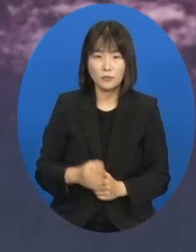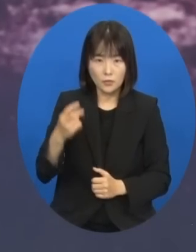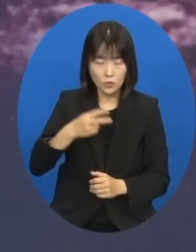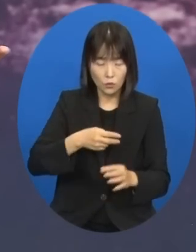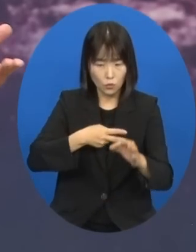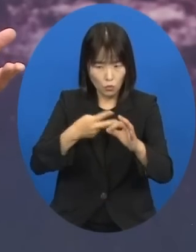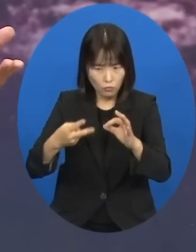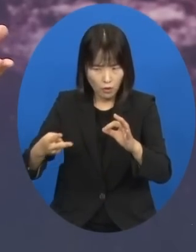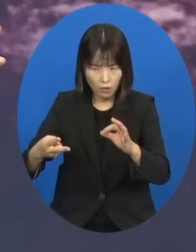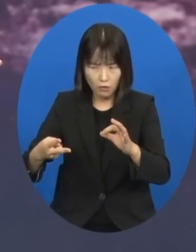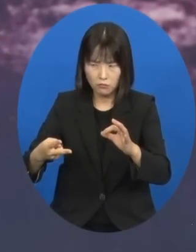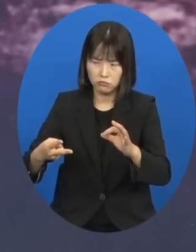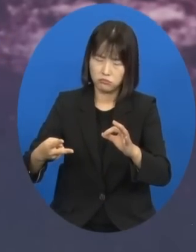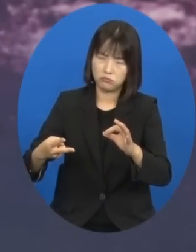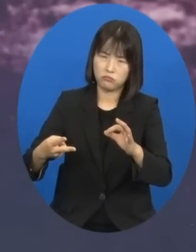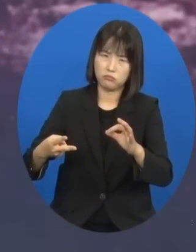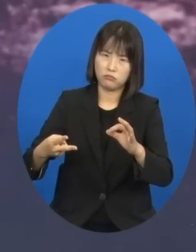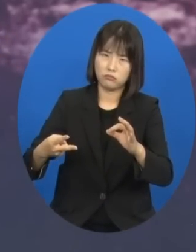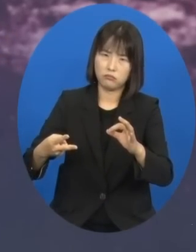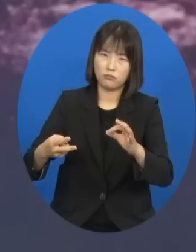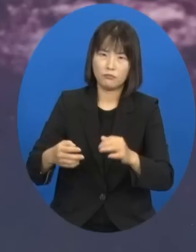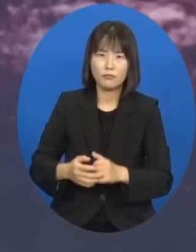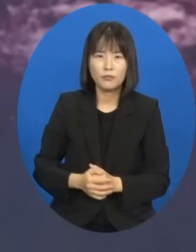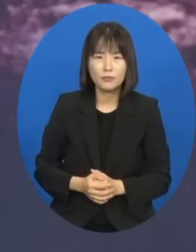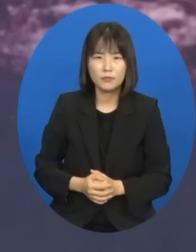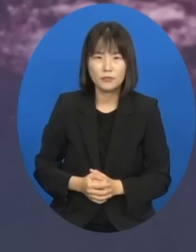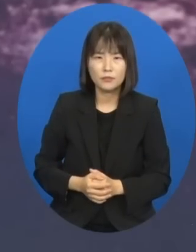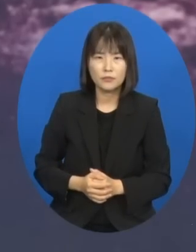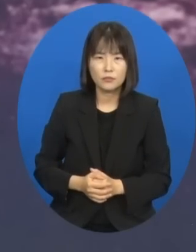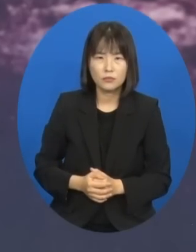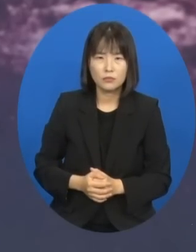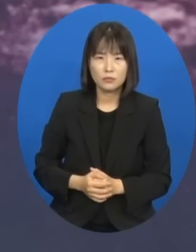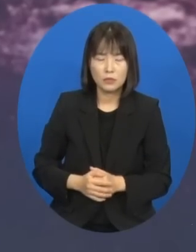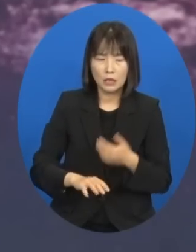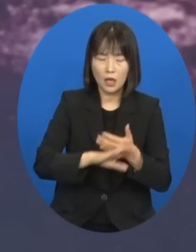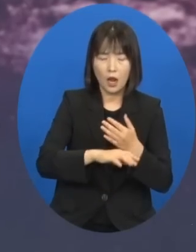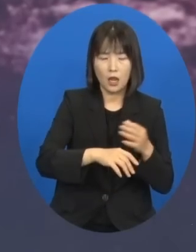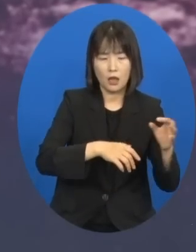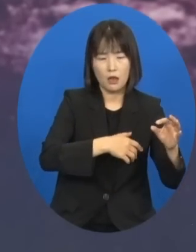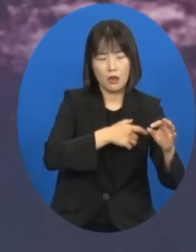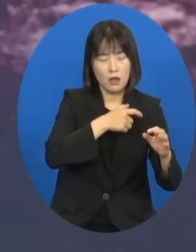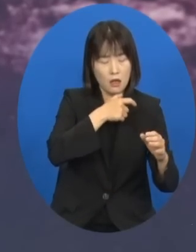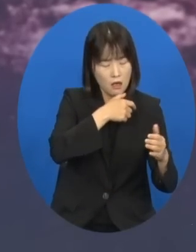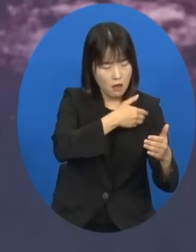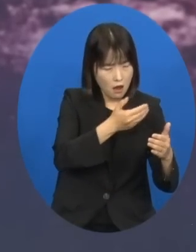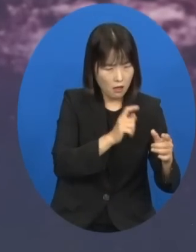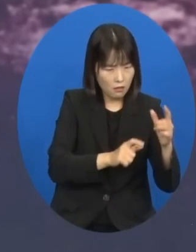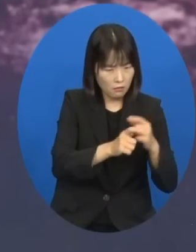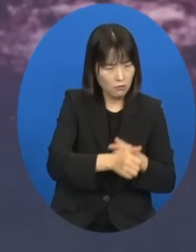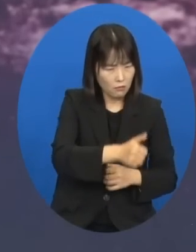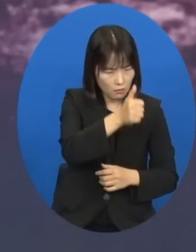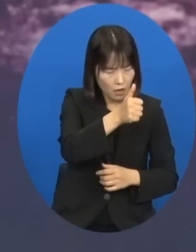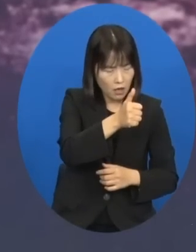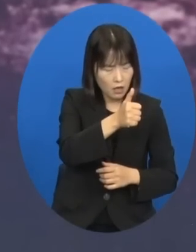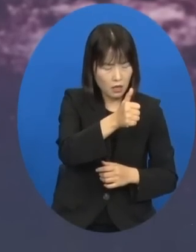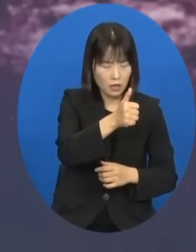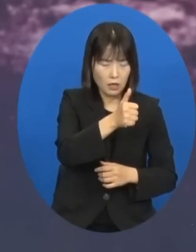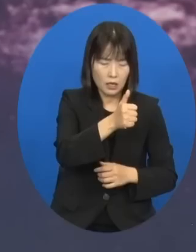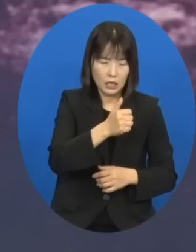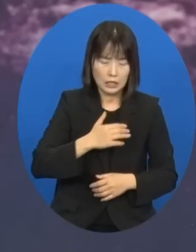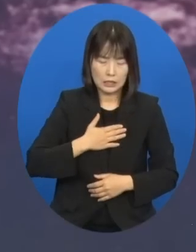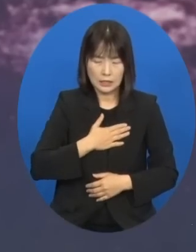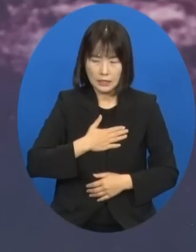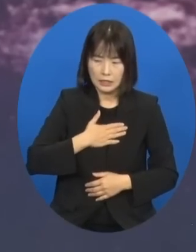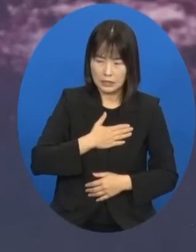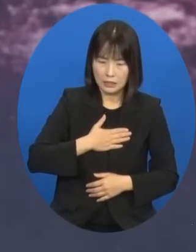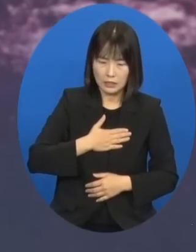요단강이 대단하다고 우리나라에 있는 그 다메섹에 있는 강이 훨씬 더 난데 그러면서 기분이 상해가지고 어떻게 하죠? 그가